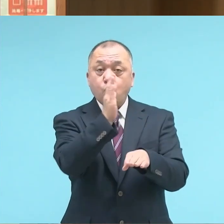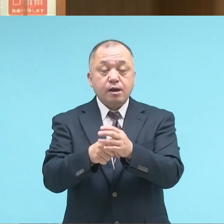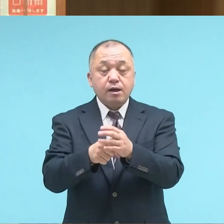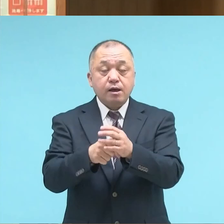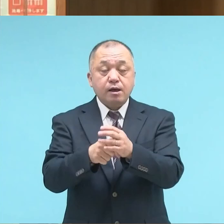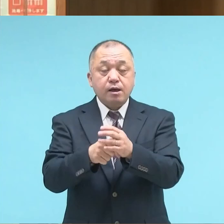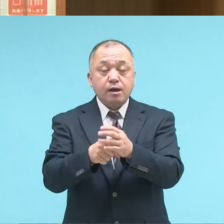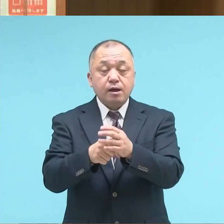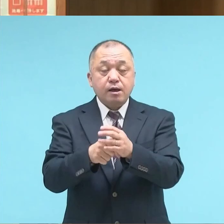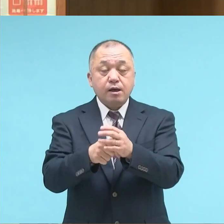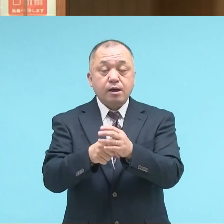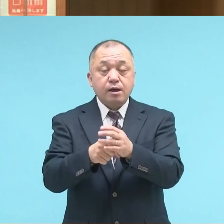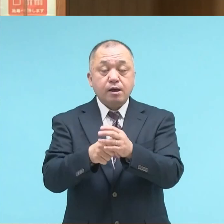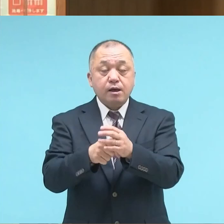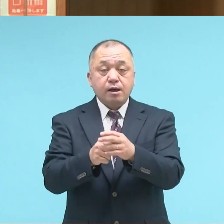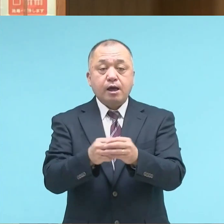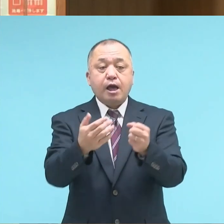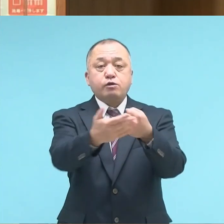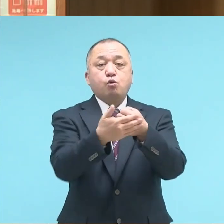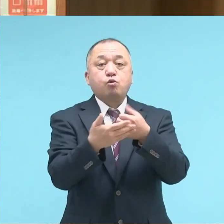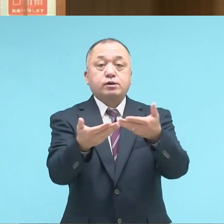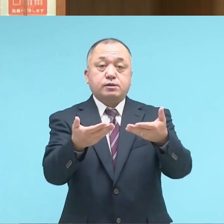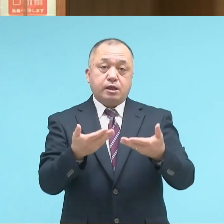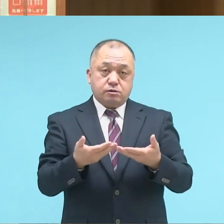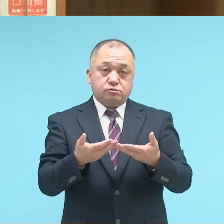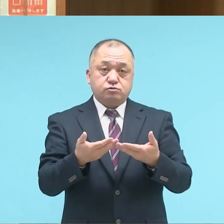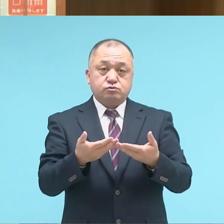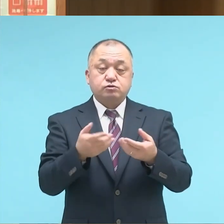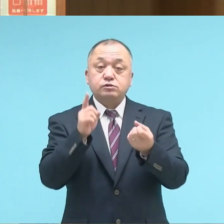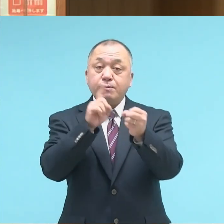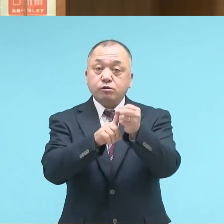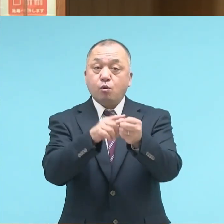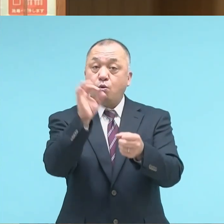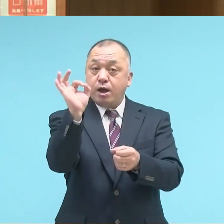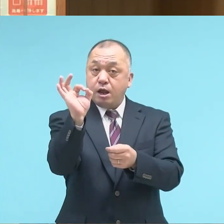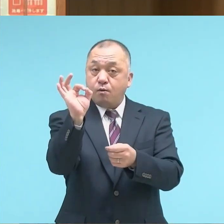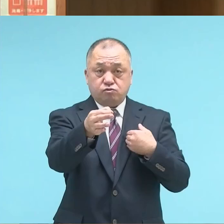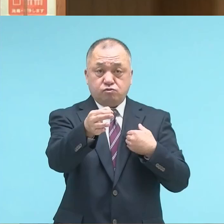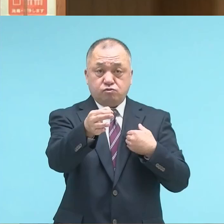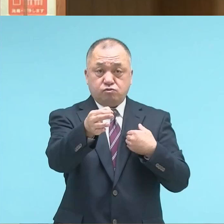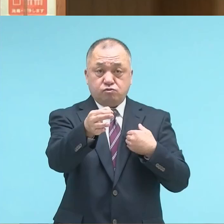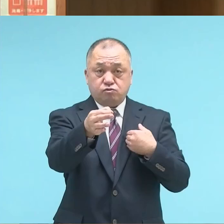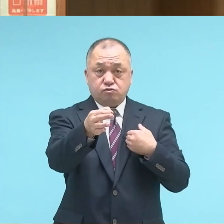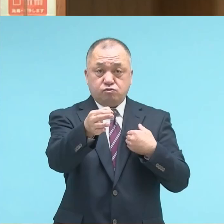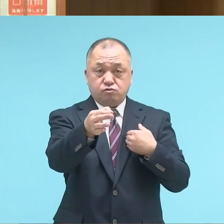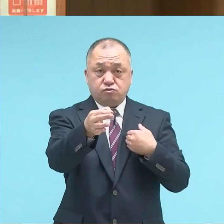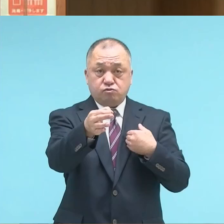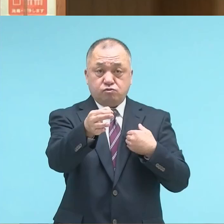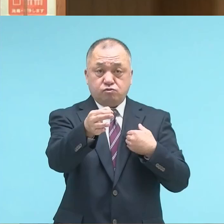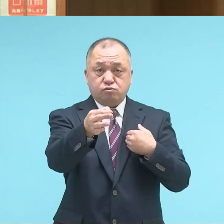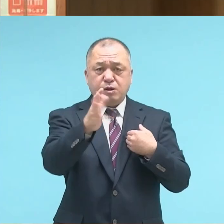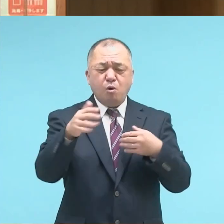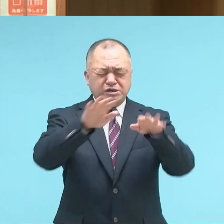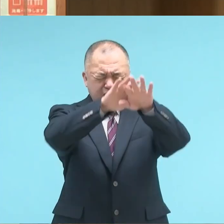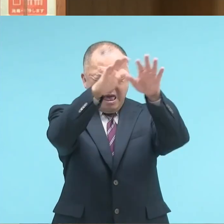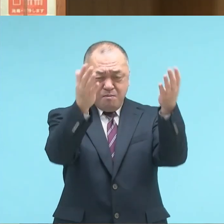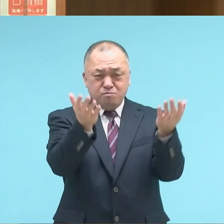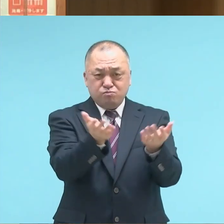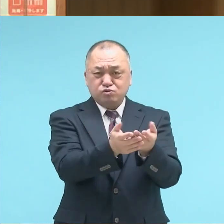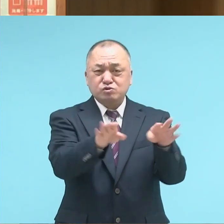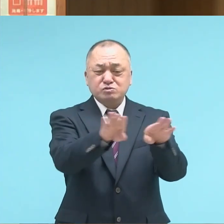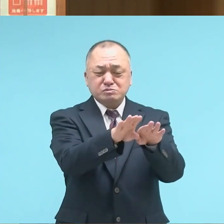ですね、まあ、そういった協力いただくことに対する、お金は一部お支払いはできるんですが、その全て